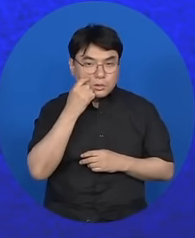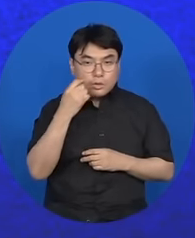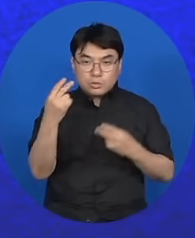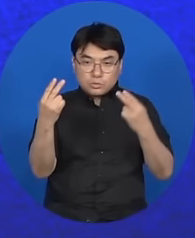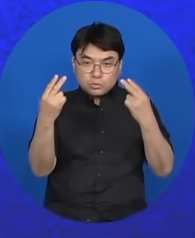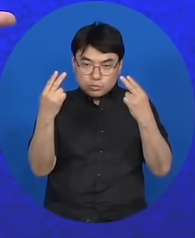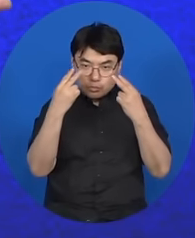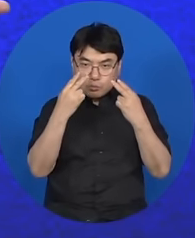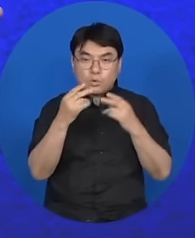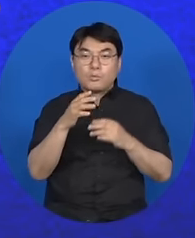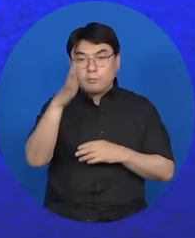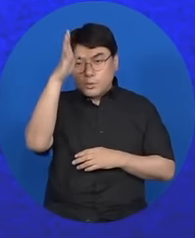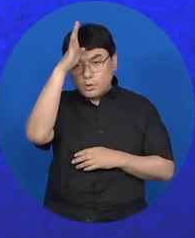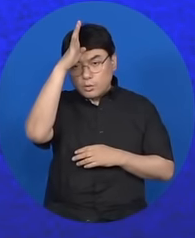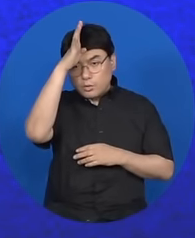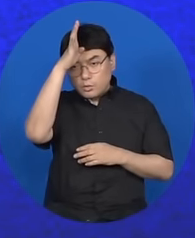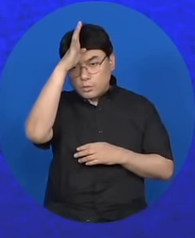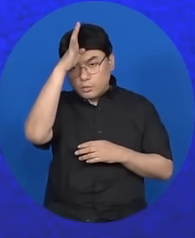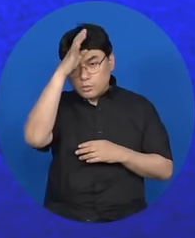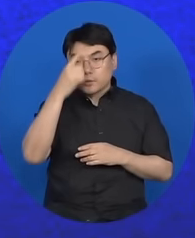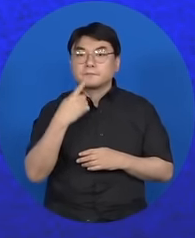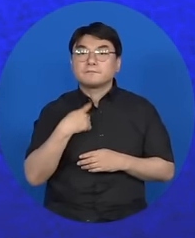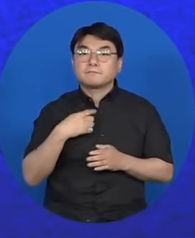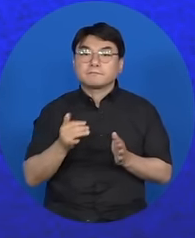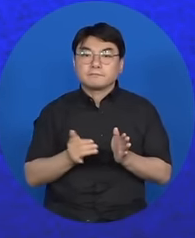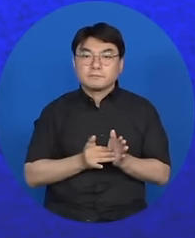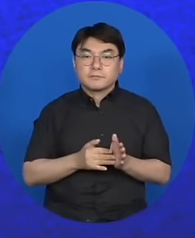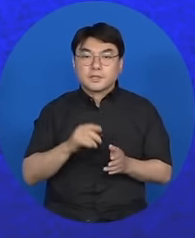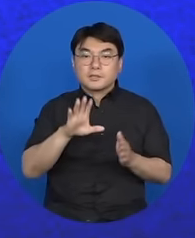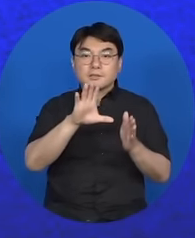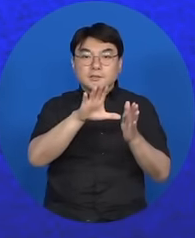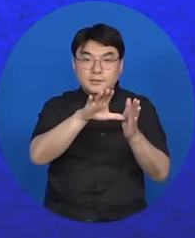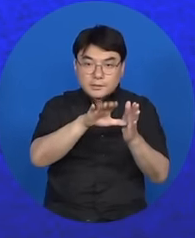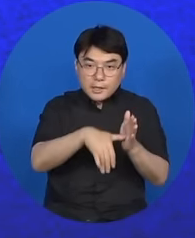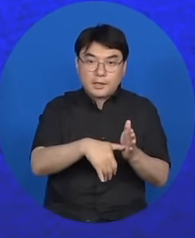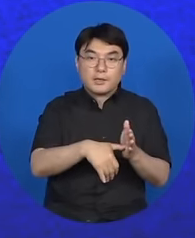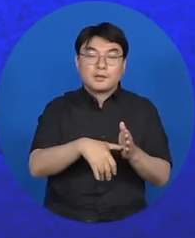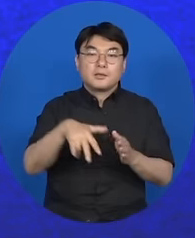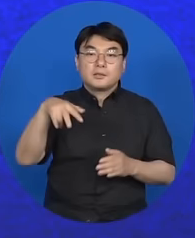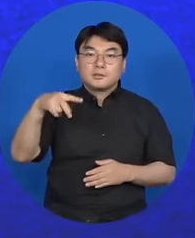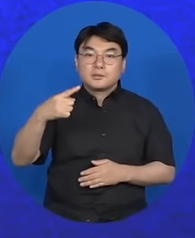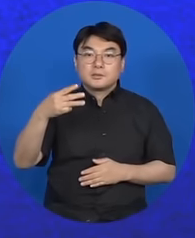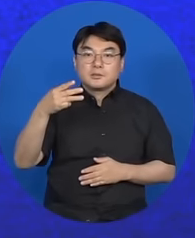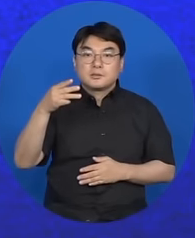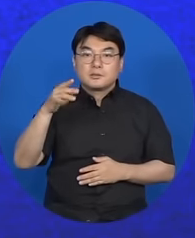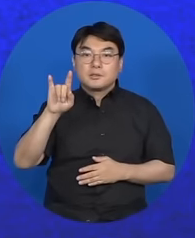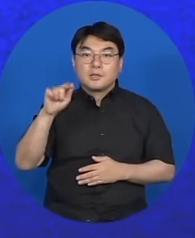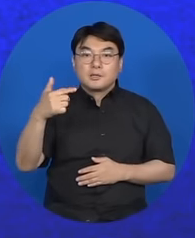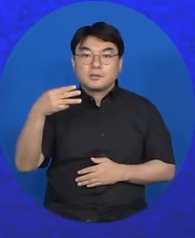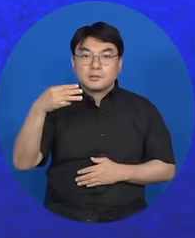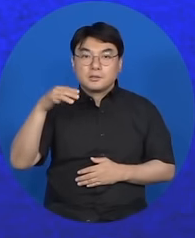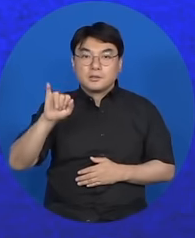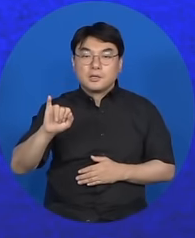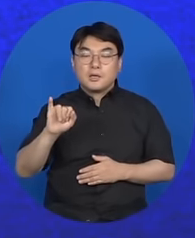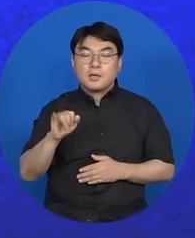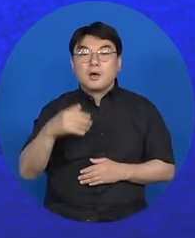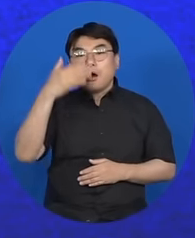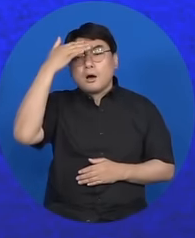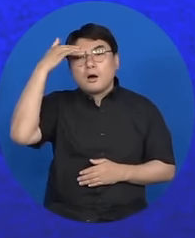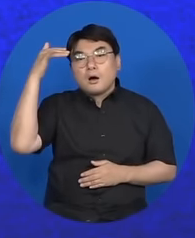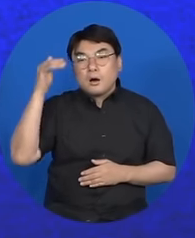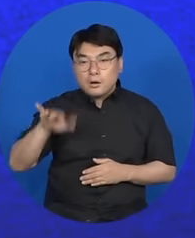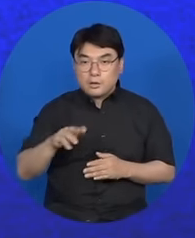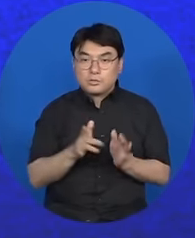주목병에 걸렸던 것이죠. 그때 스탠리 존스가 이런 고백을 합니다. 다행히도 저는 예수님께 항복하는 것이